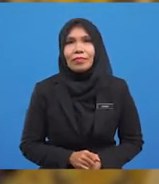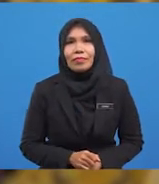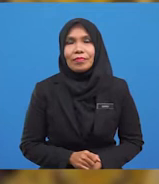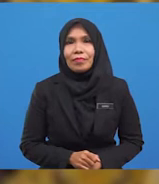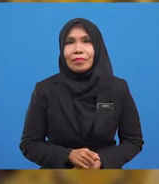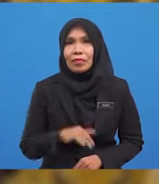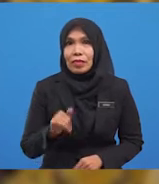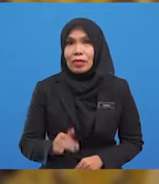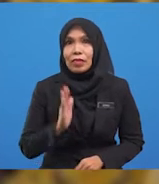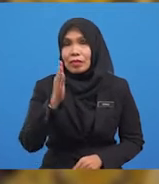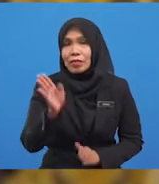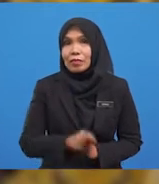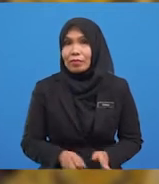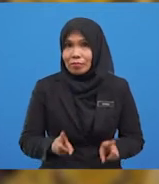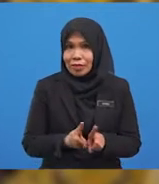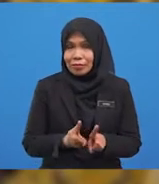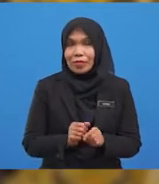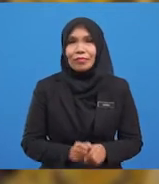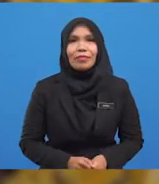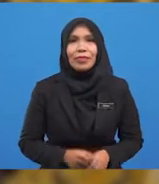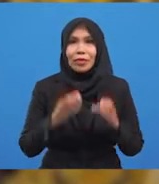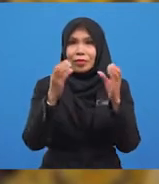penyampaian kandungan pembelajaran kita.